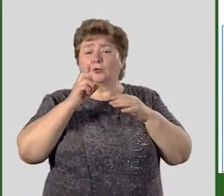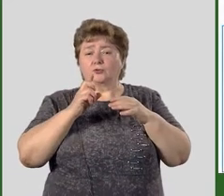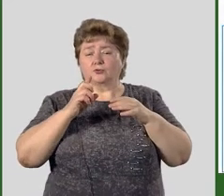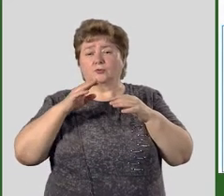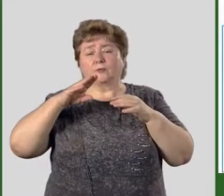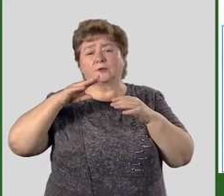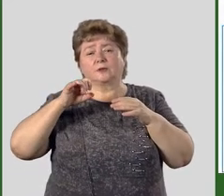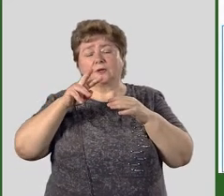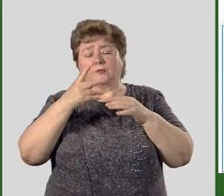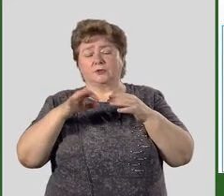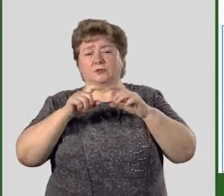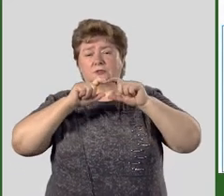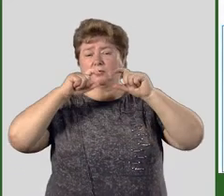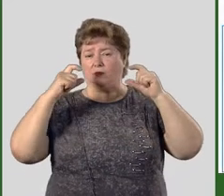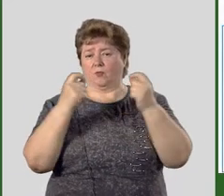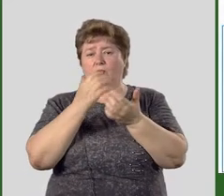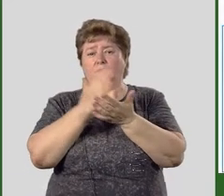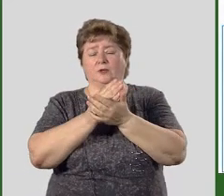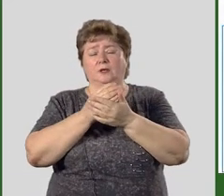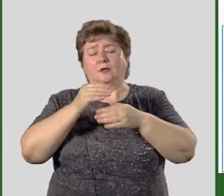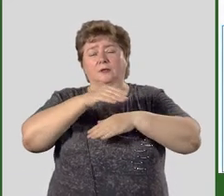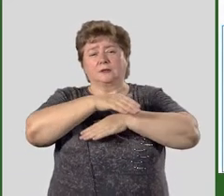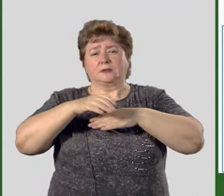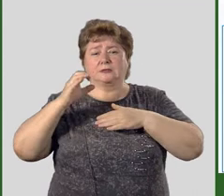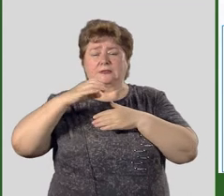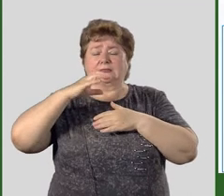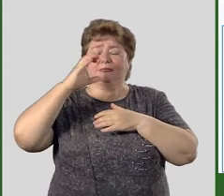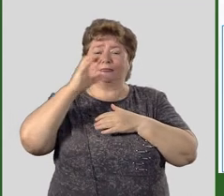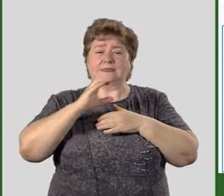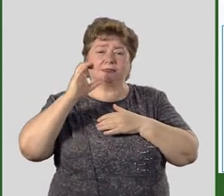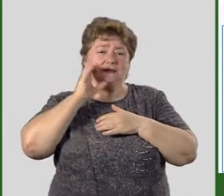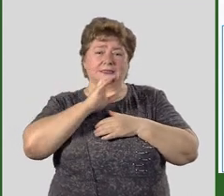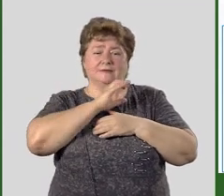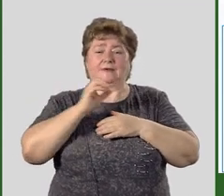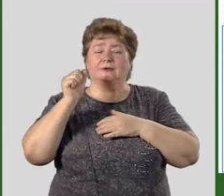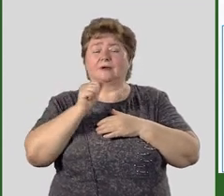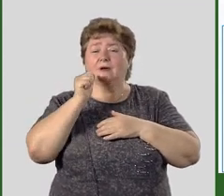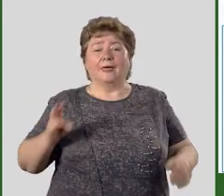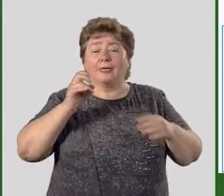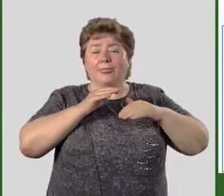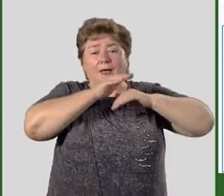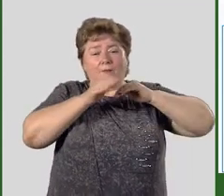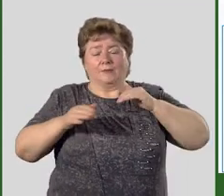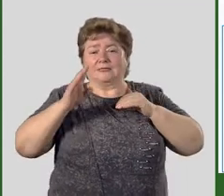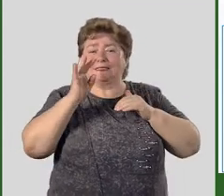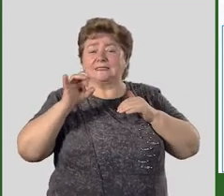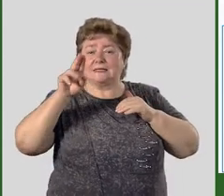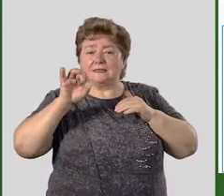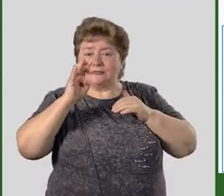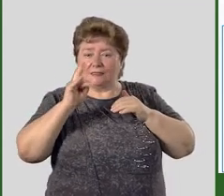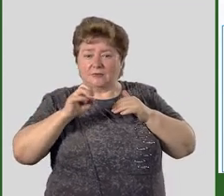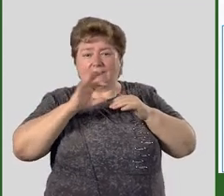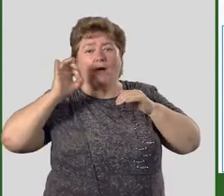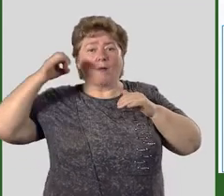Субтропический климатический пояс расположен на крайнем севере и юге Африки. На побережье Средиземного